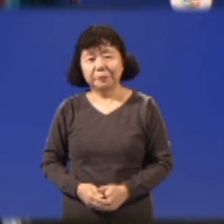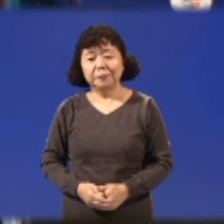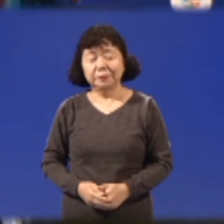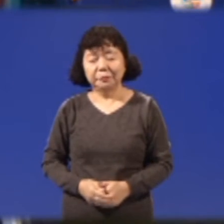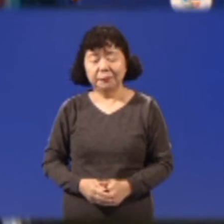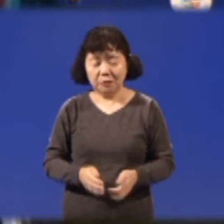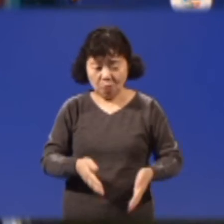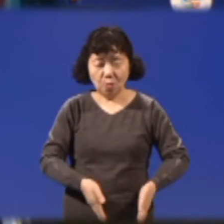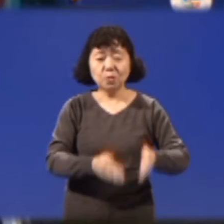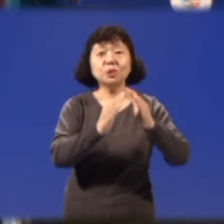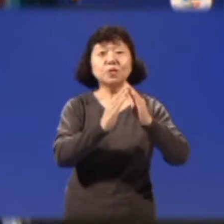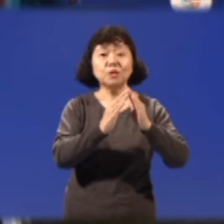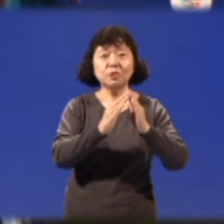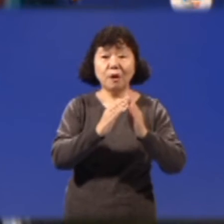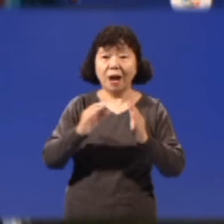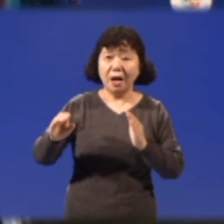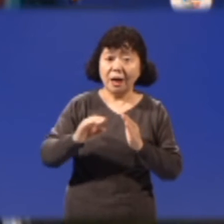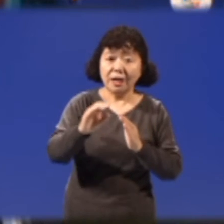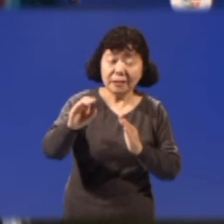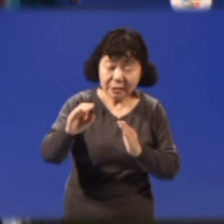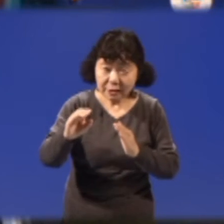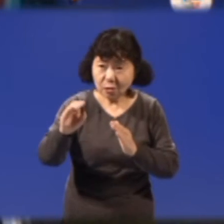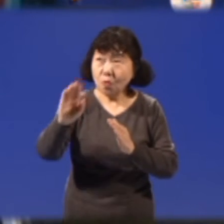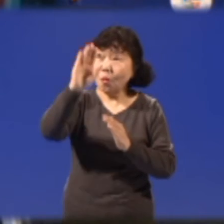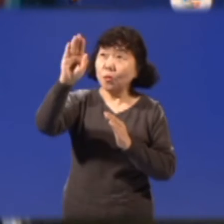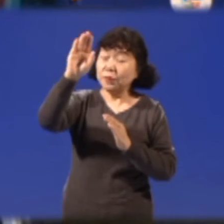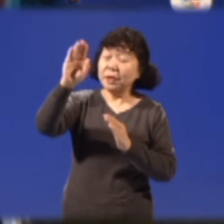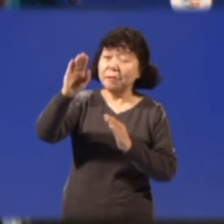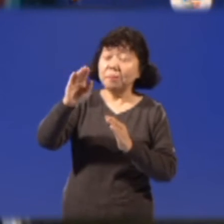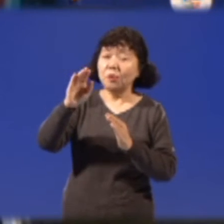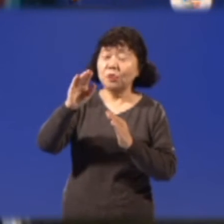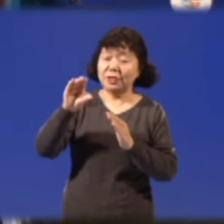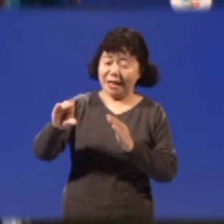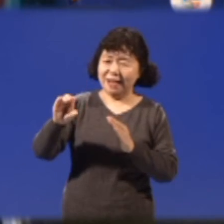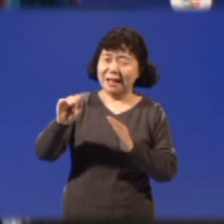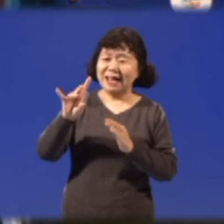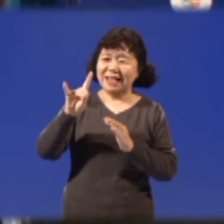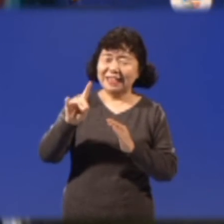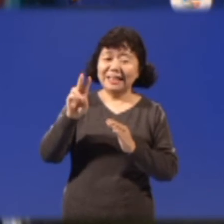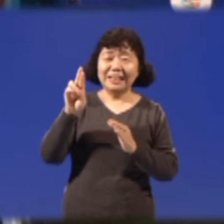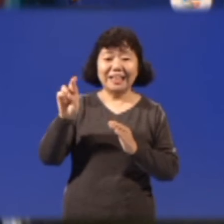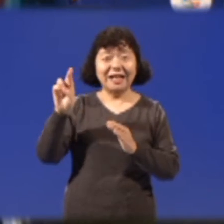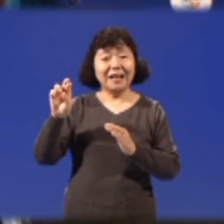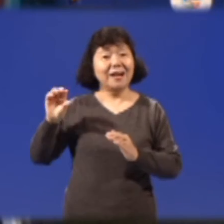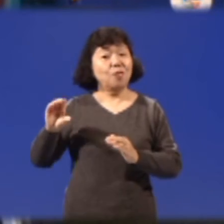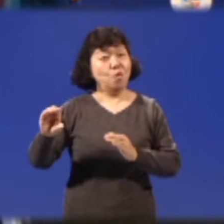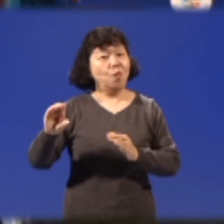発足は移動天文車キララ号の導入に合わせた平成8年。